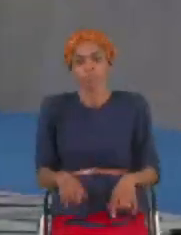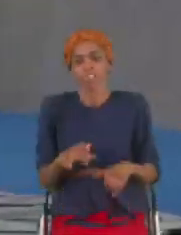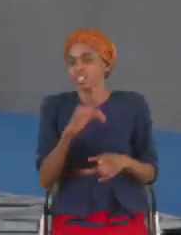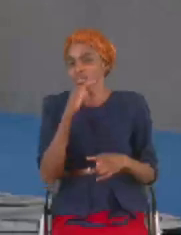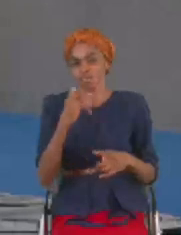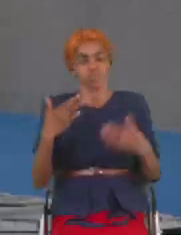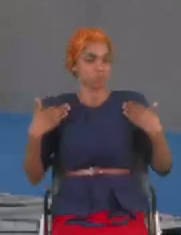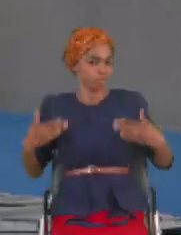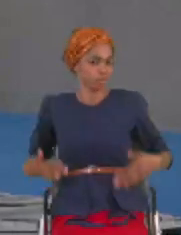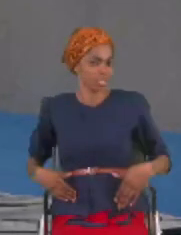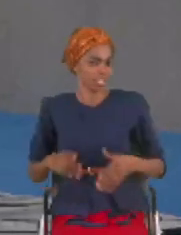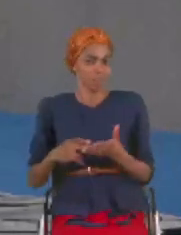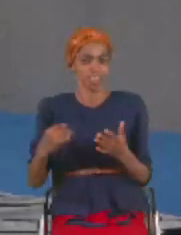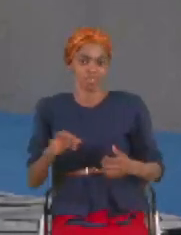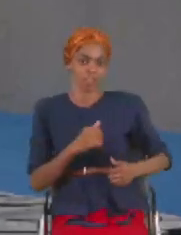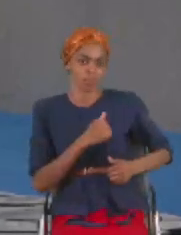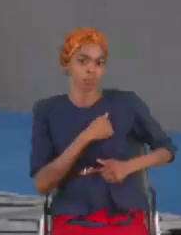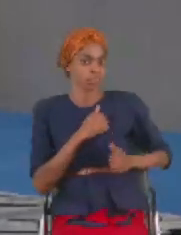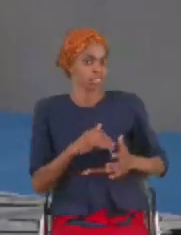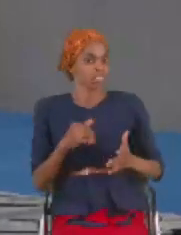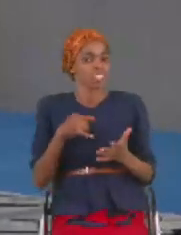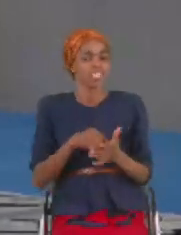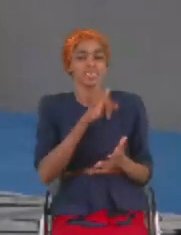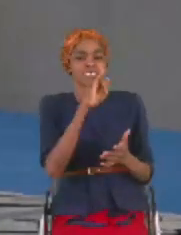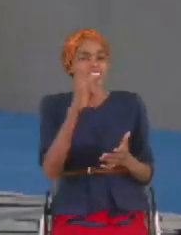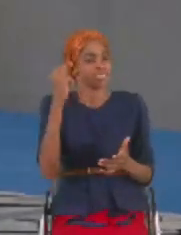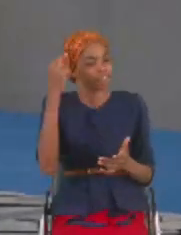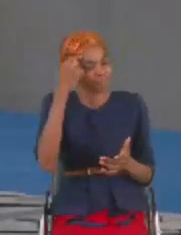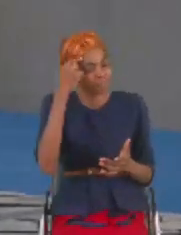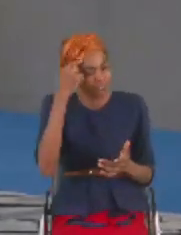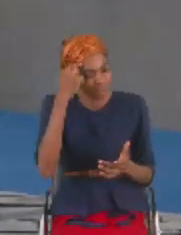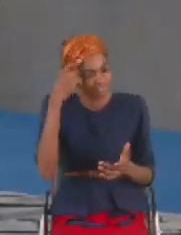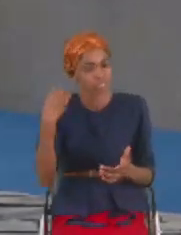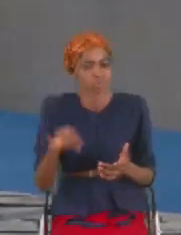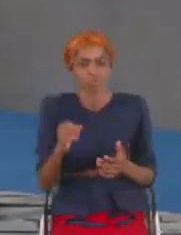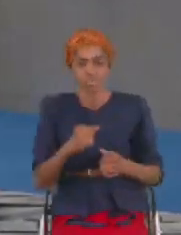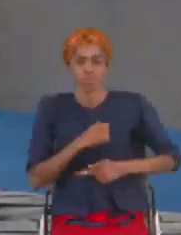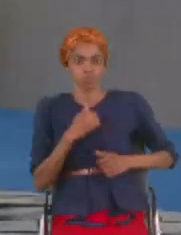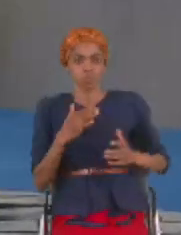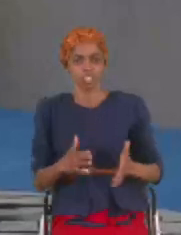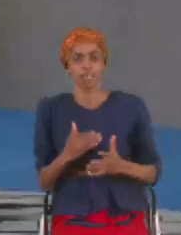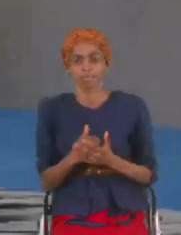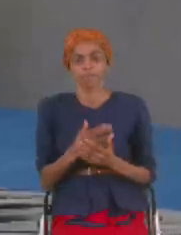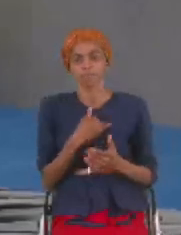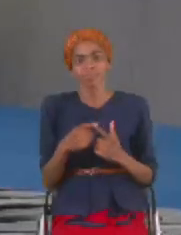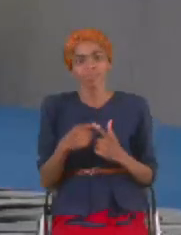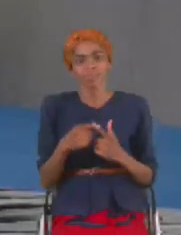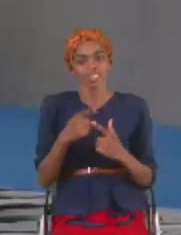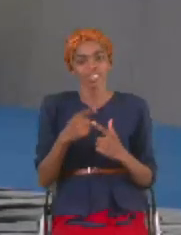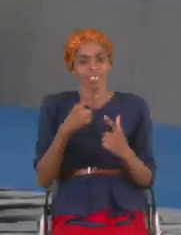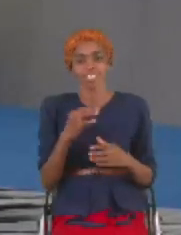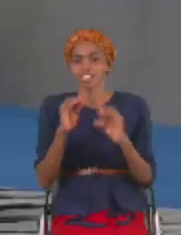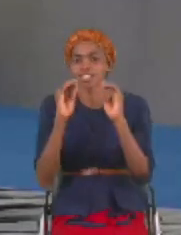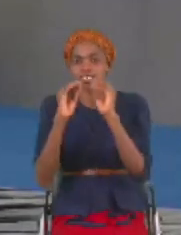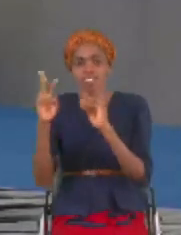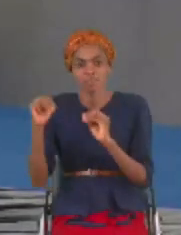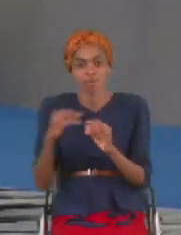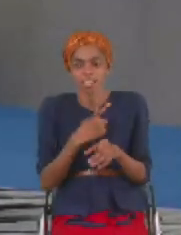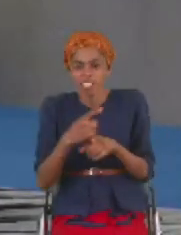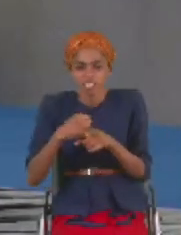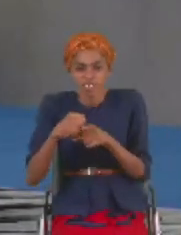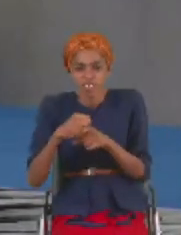n'est pas là le corps du soldat c'est l'esprit du soldat alors on lui a enseignants et